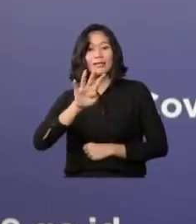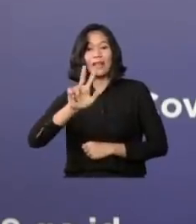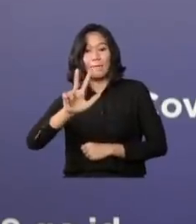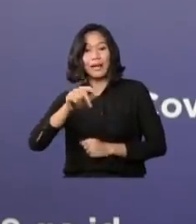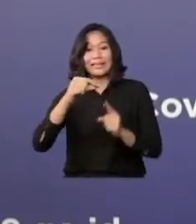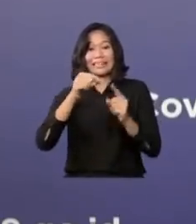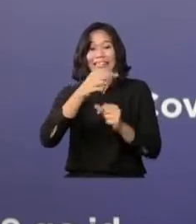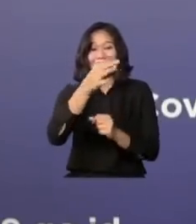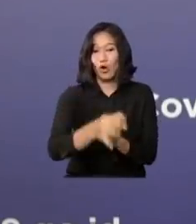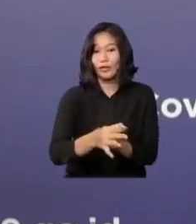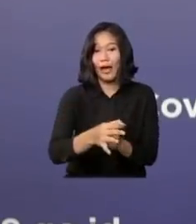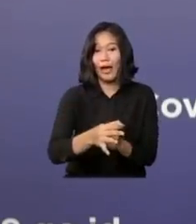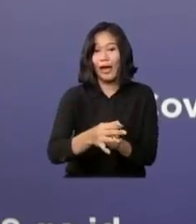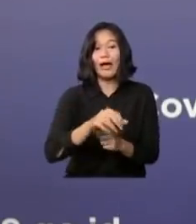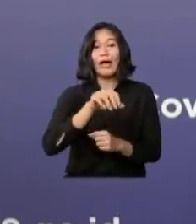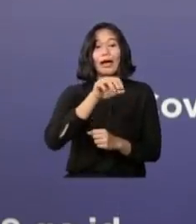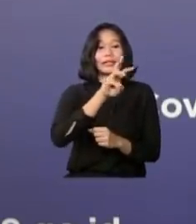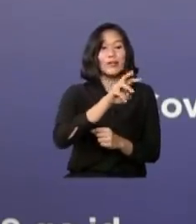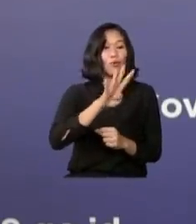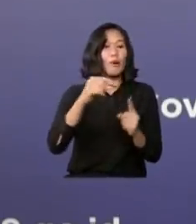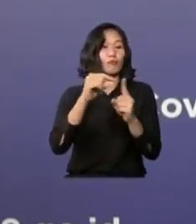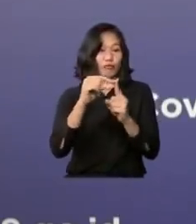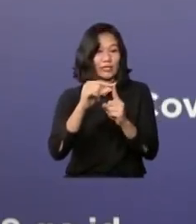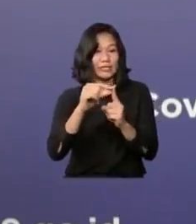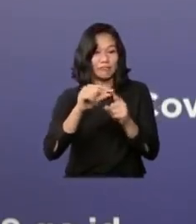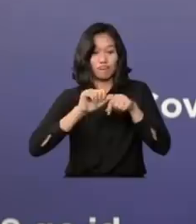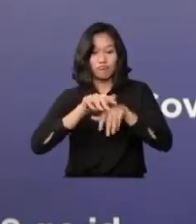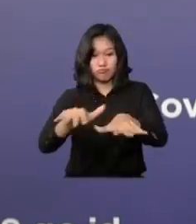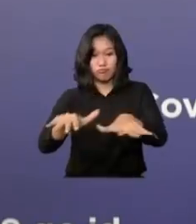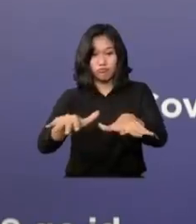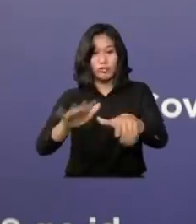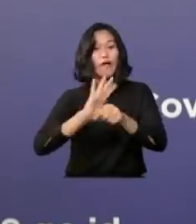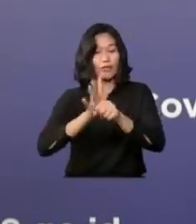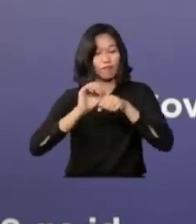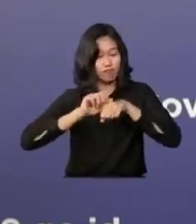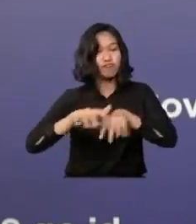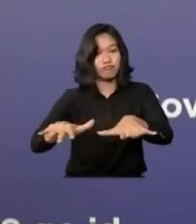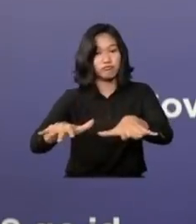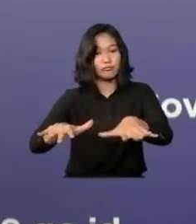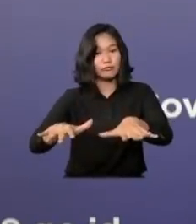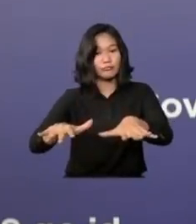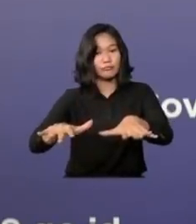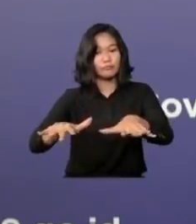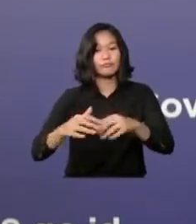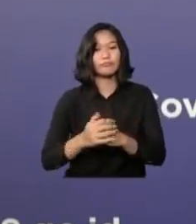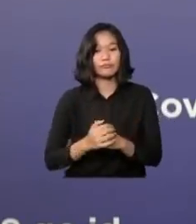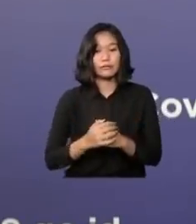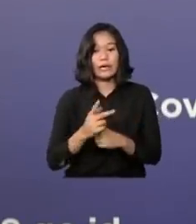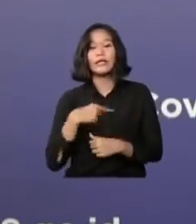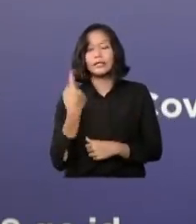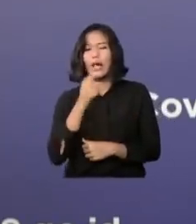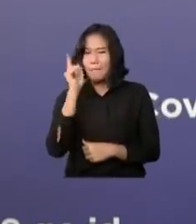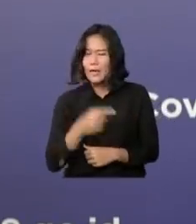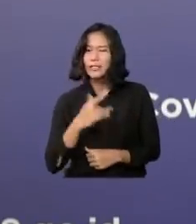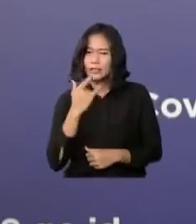448 kabupaten kota di 34 provinsi telah terdampak COVID-19. Dan kita masih